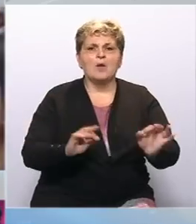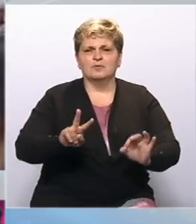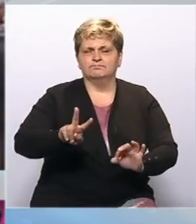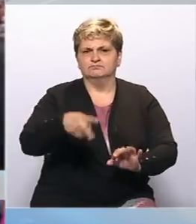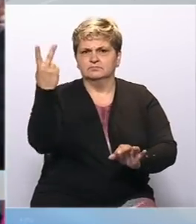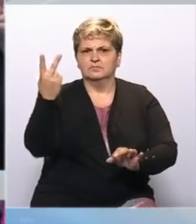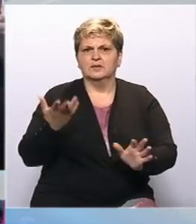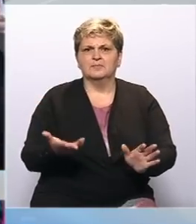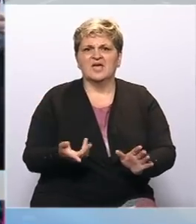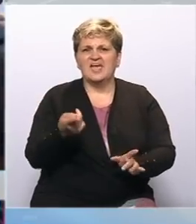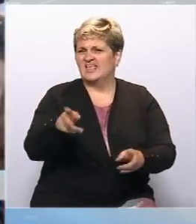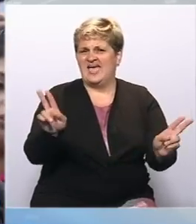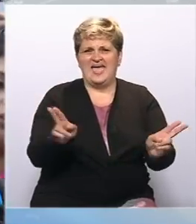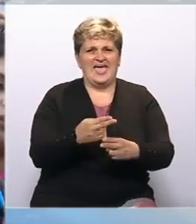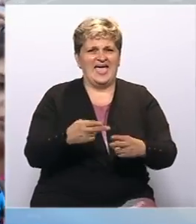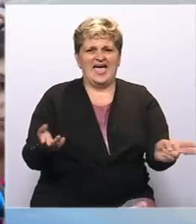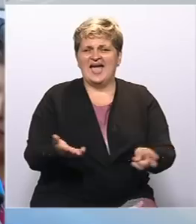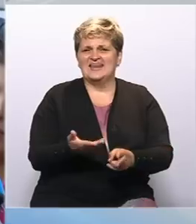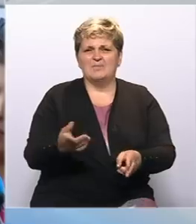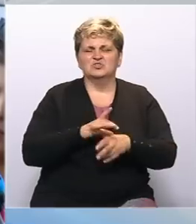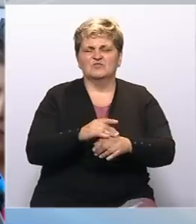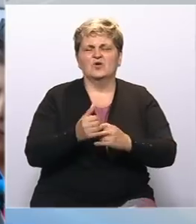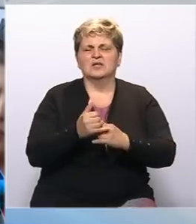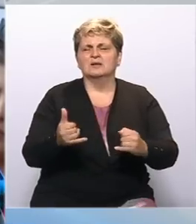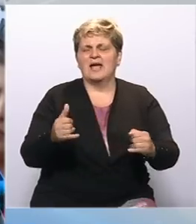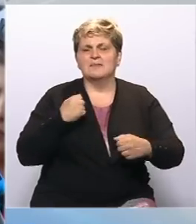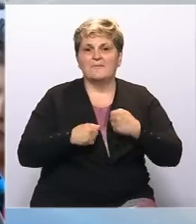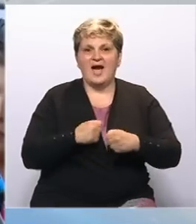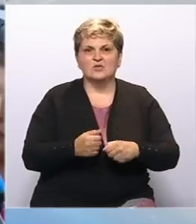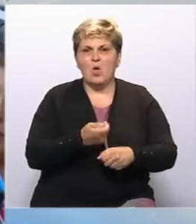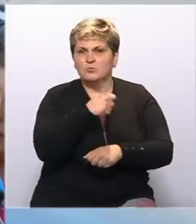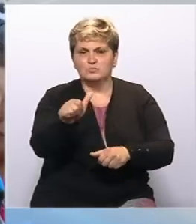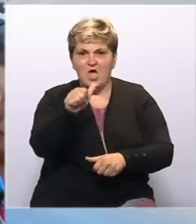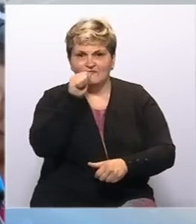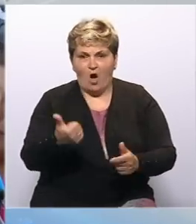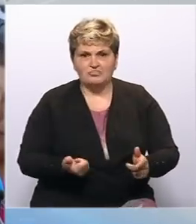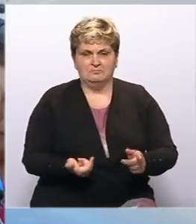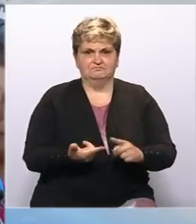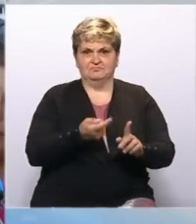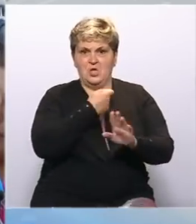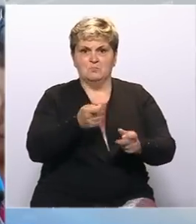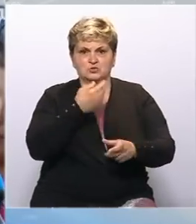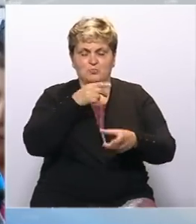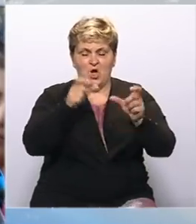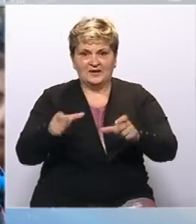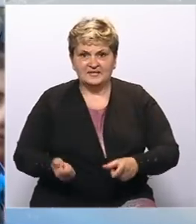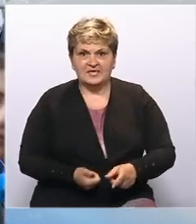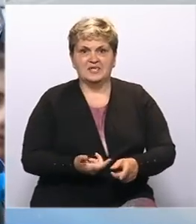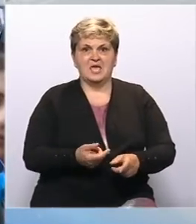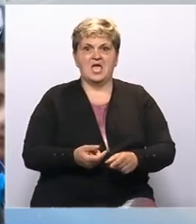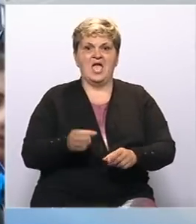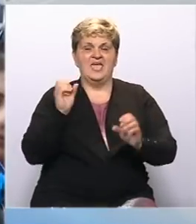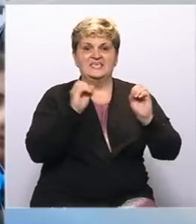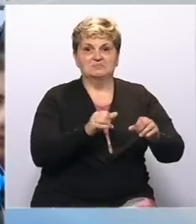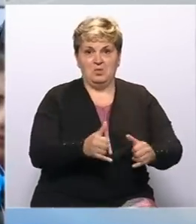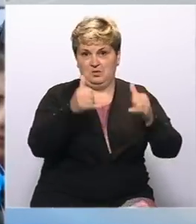ili on je dokazao da ne može voditi grad Banja Luku. Poskupio je vodu, poskupio je grijanje, poskupio odvoz smeća i